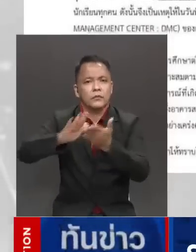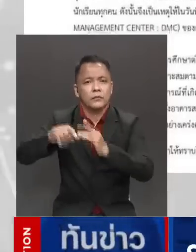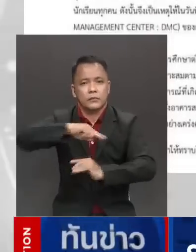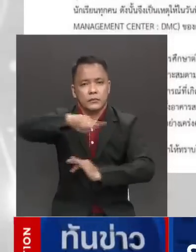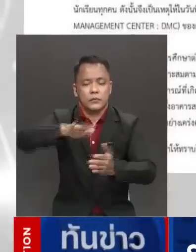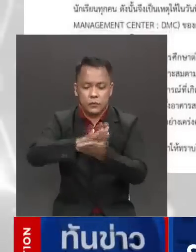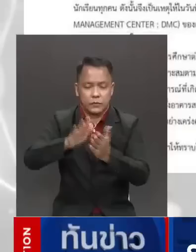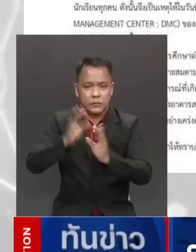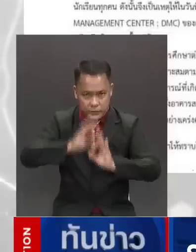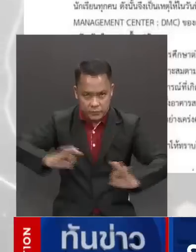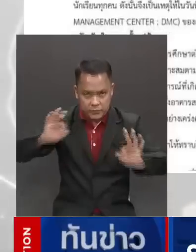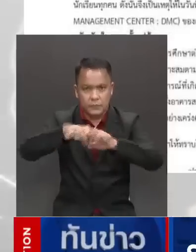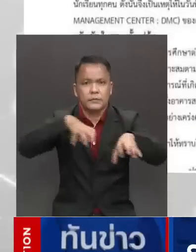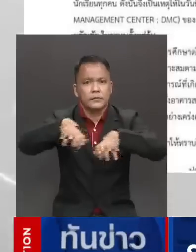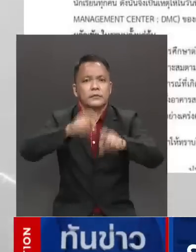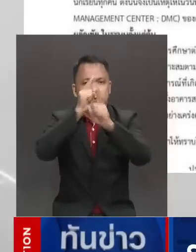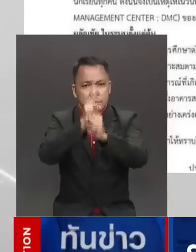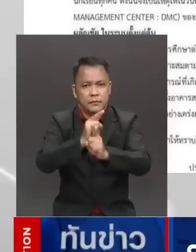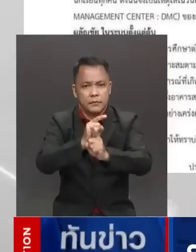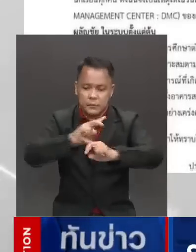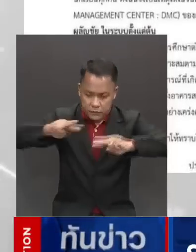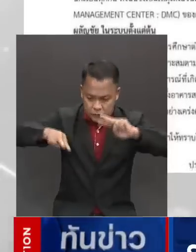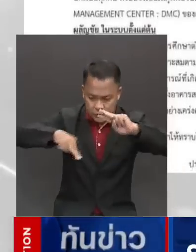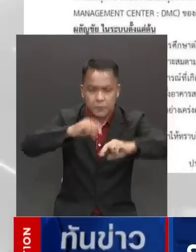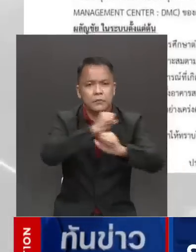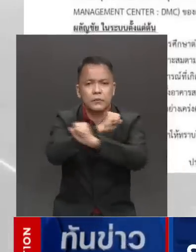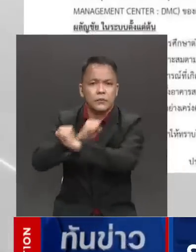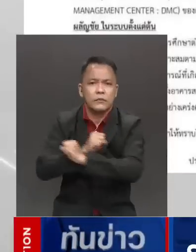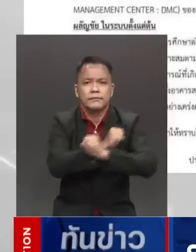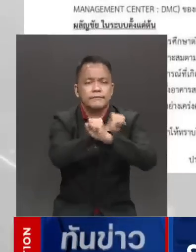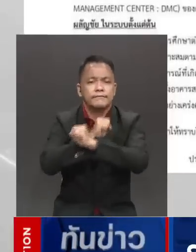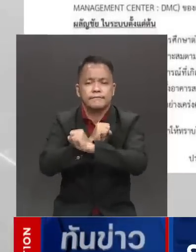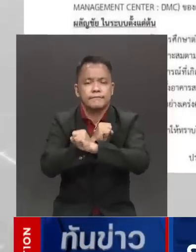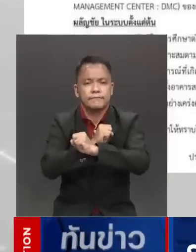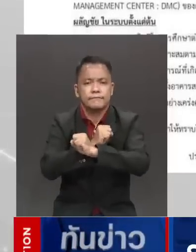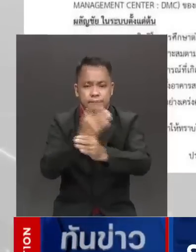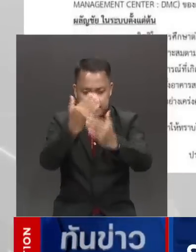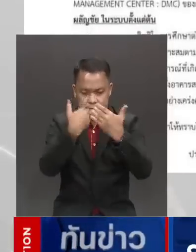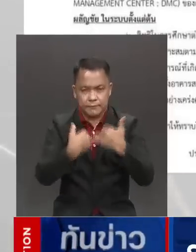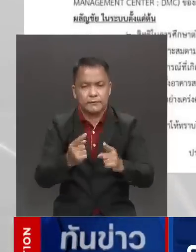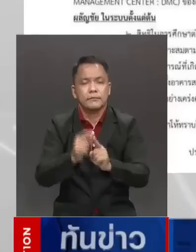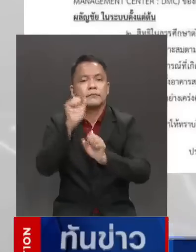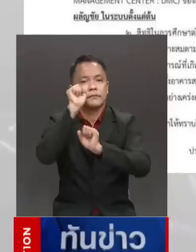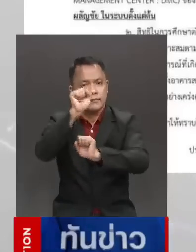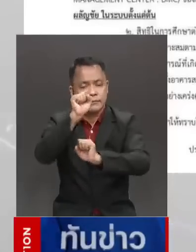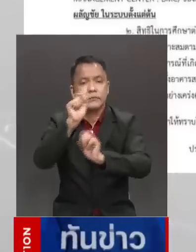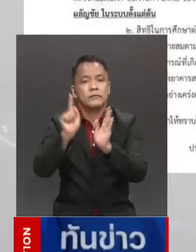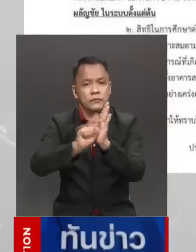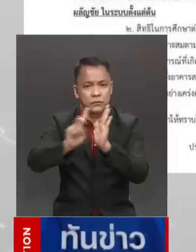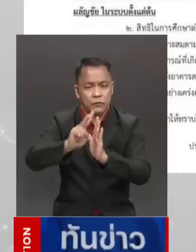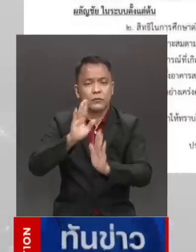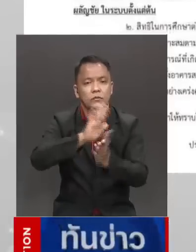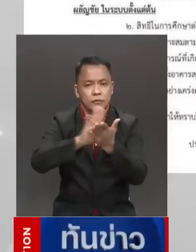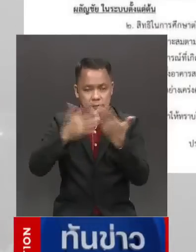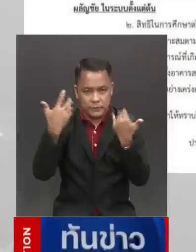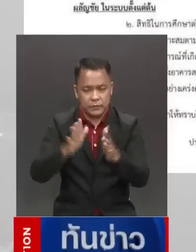โรงเรียนจำเป็นต้องดำเนินการรักษาความปลอดภัยอย่างเคร่งครัดค่ะ แล้วท้ายที่สุดพอมีประกาศฉบับที่2ของโรงเรียนออกมาแบ